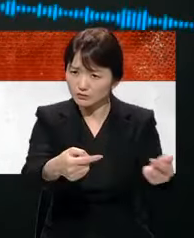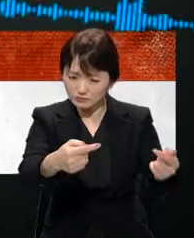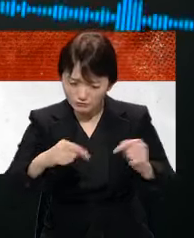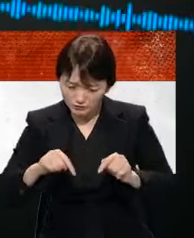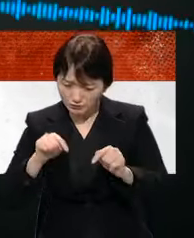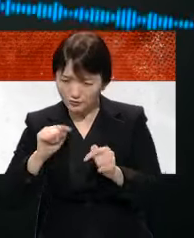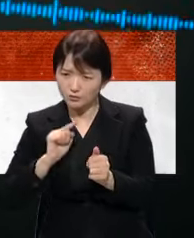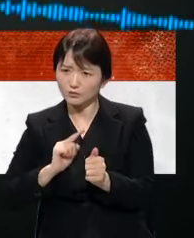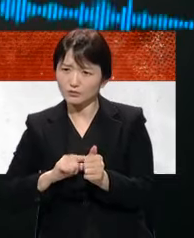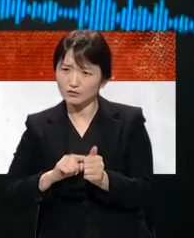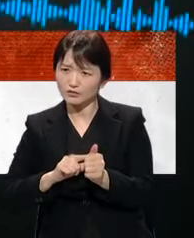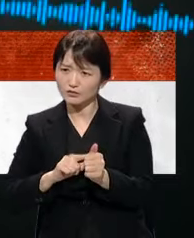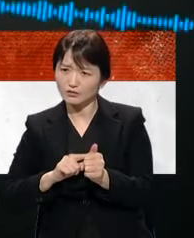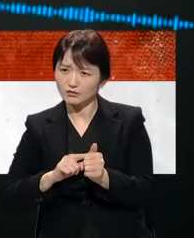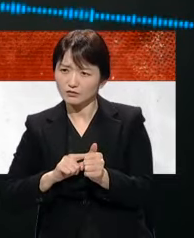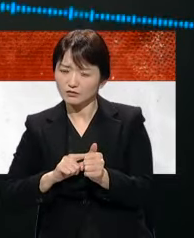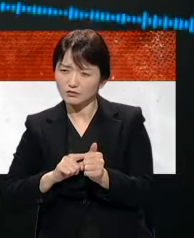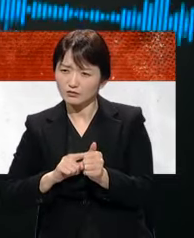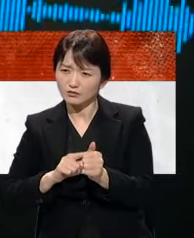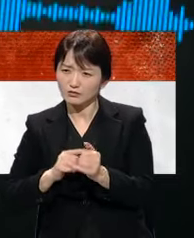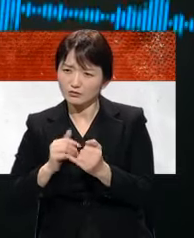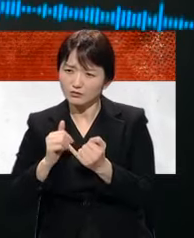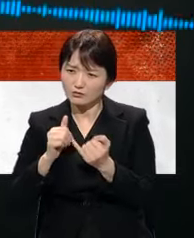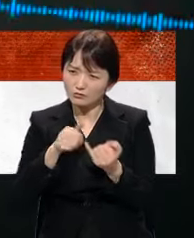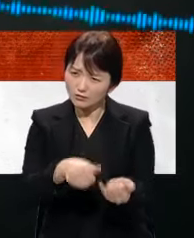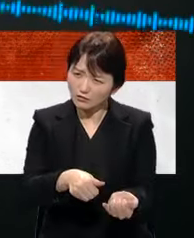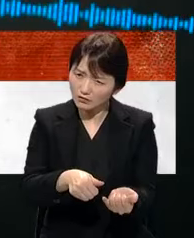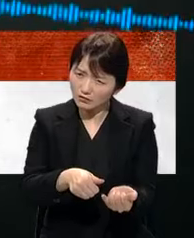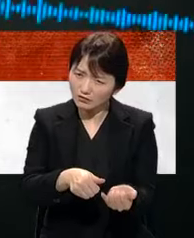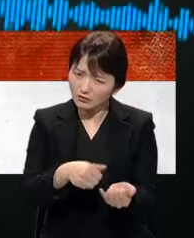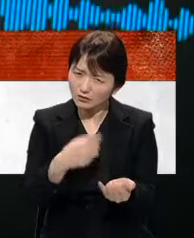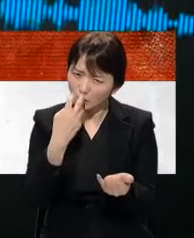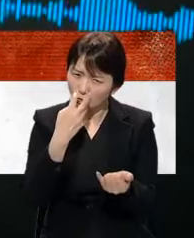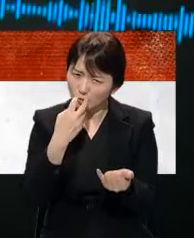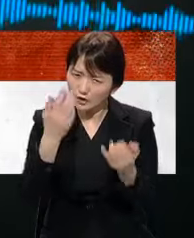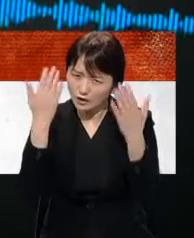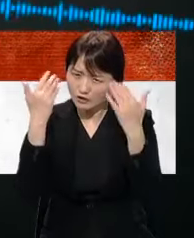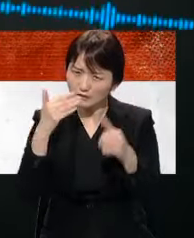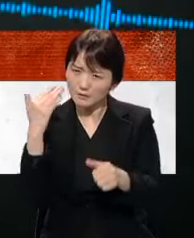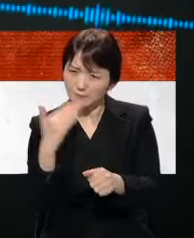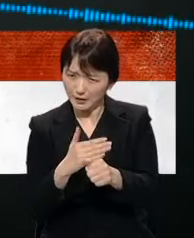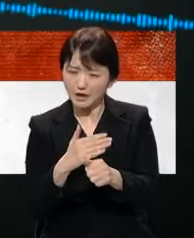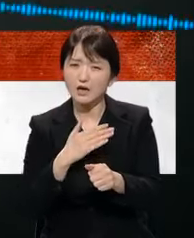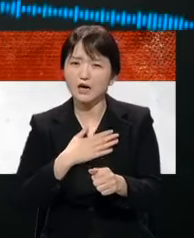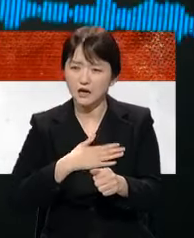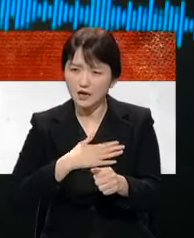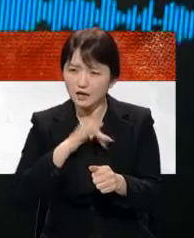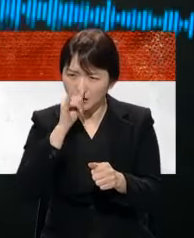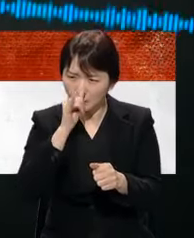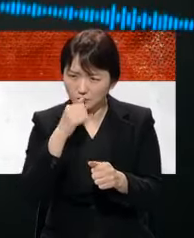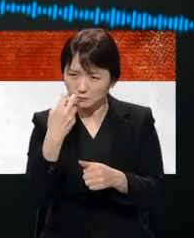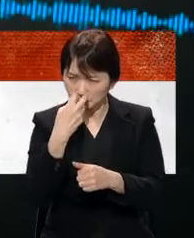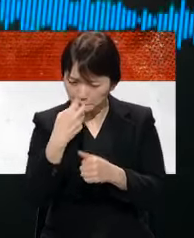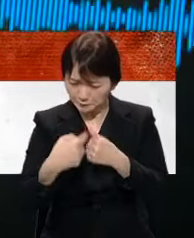그 사람이 강간으로 막 이렇게 조사받고 학교에서 한번 잘려가지고 알고 있어요. 조사받고